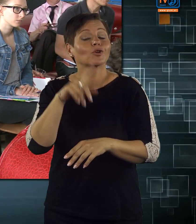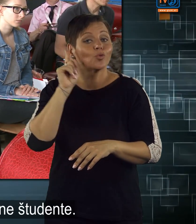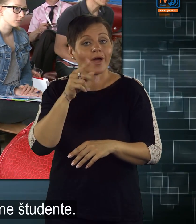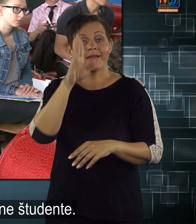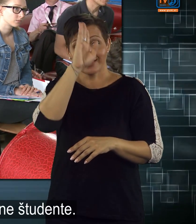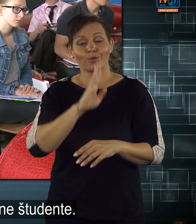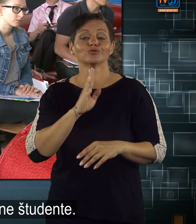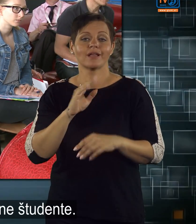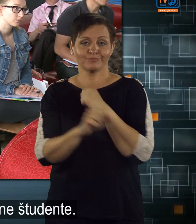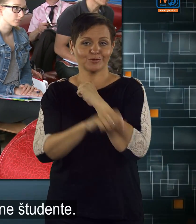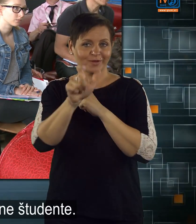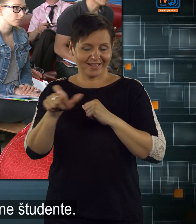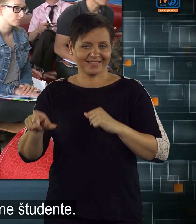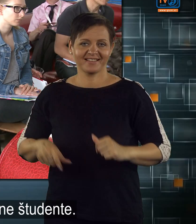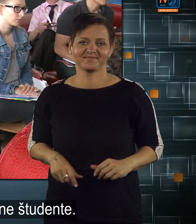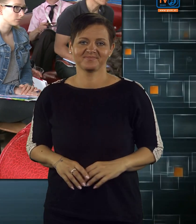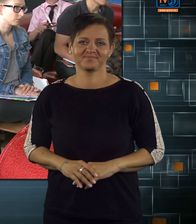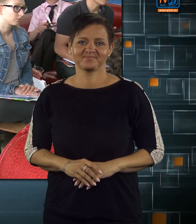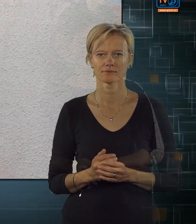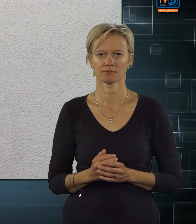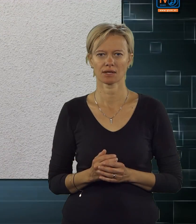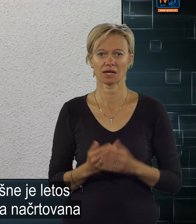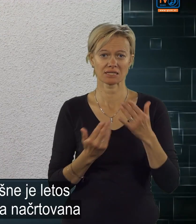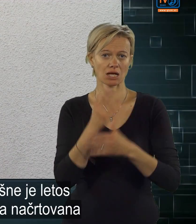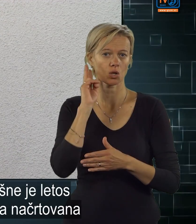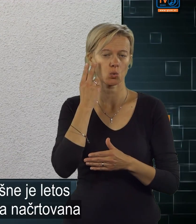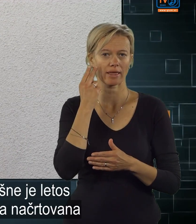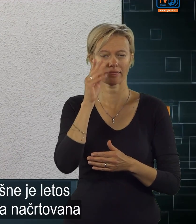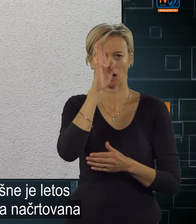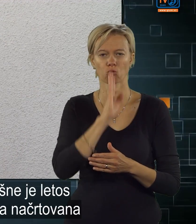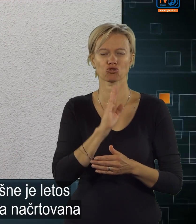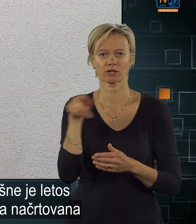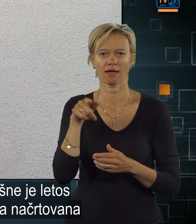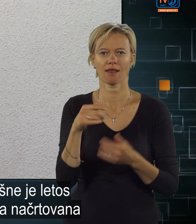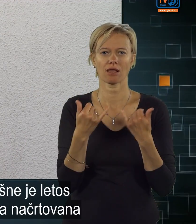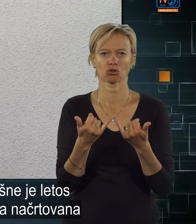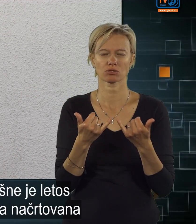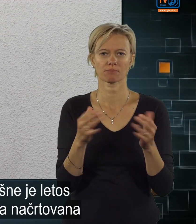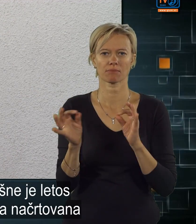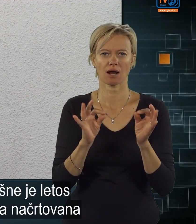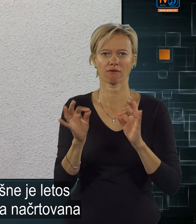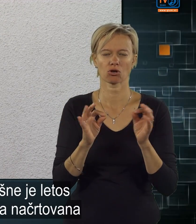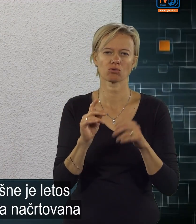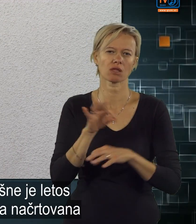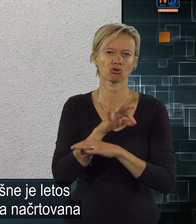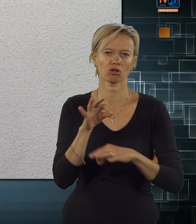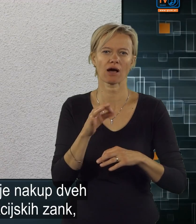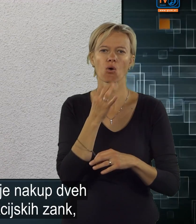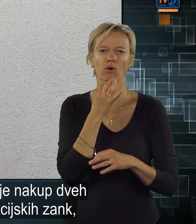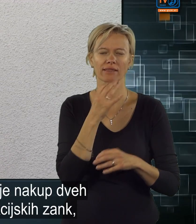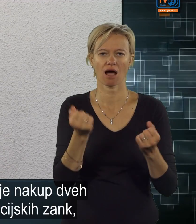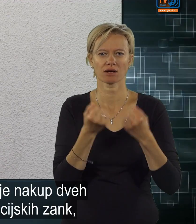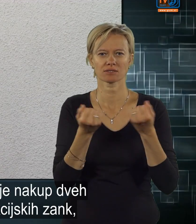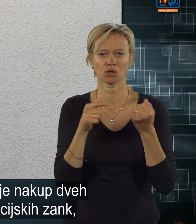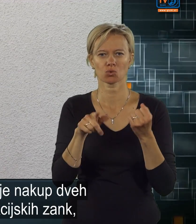tudi za gluhe in naglušne študente. Za gluhe in naglušne je letos pripravljena oziroma načrtovana